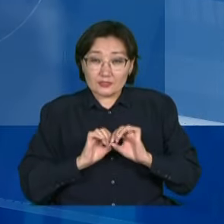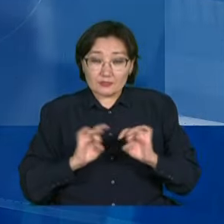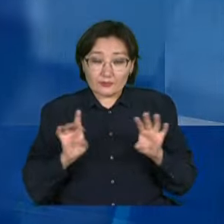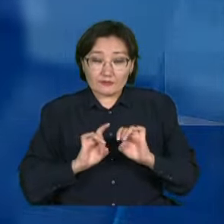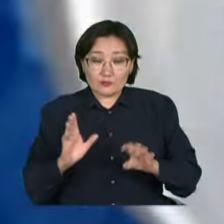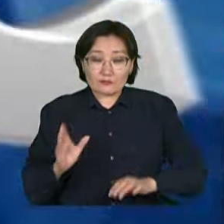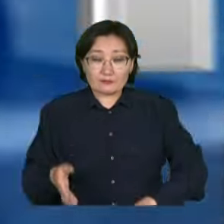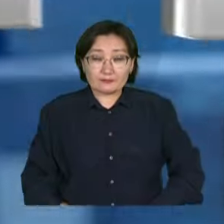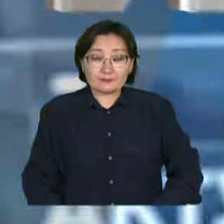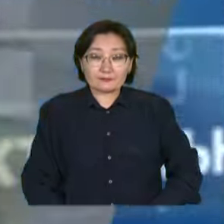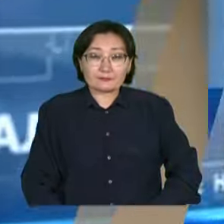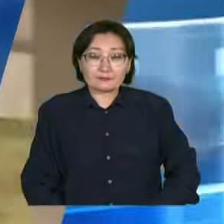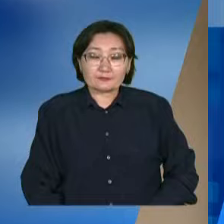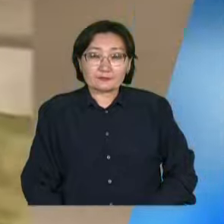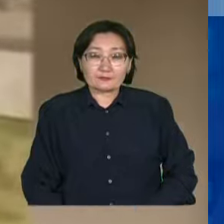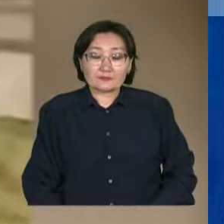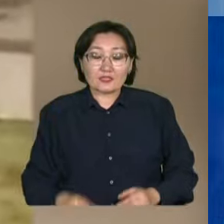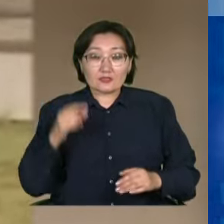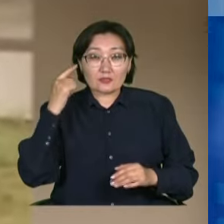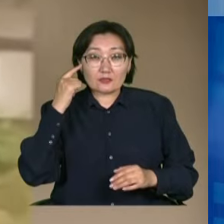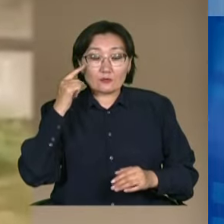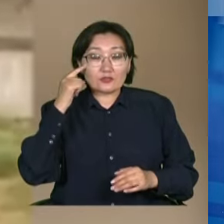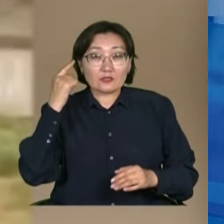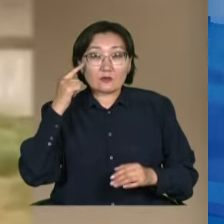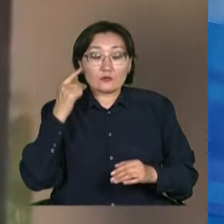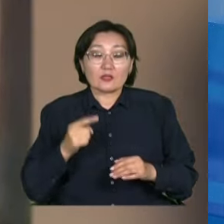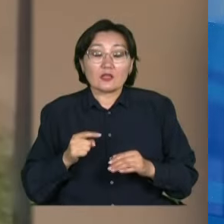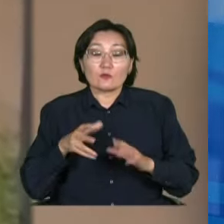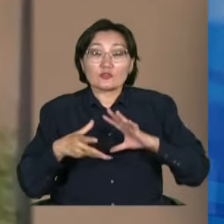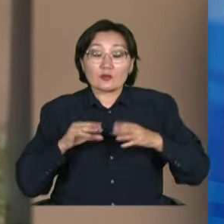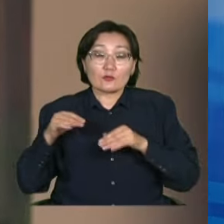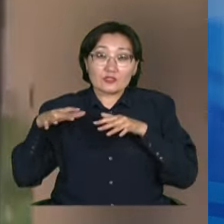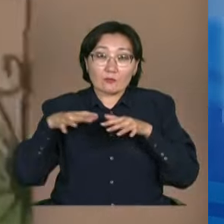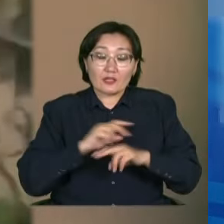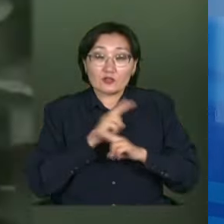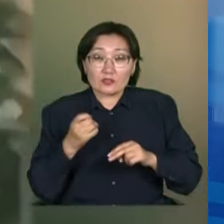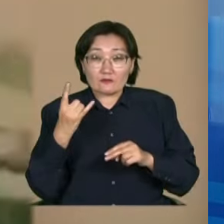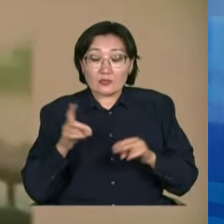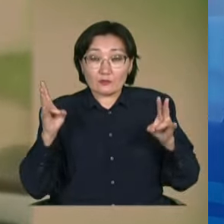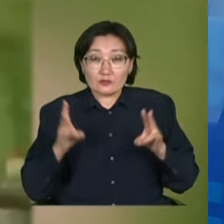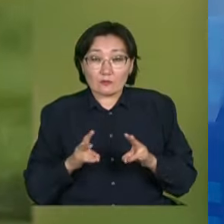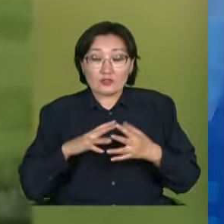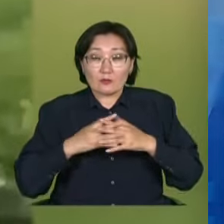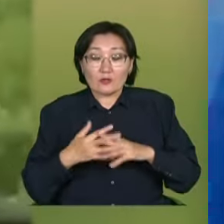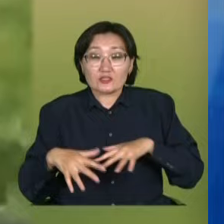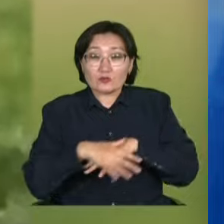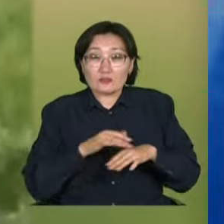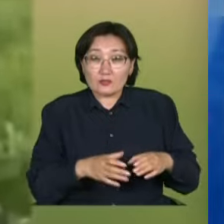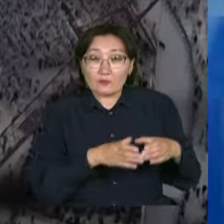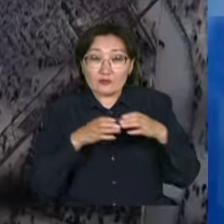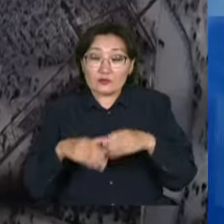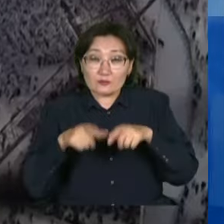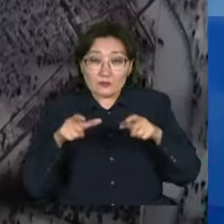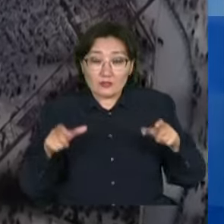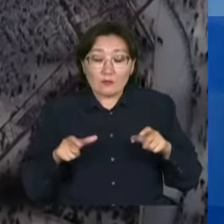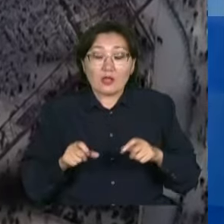выпуске. В Кыргызстане в результате сошедшего селя погиб ребенок. Из пострадавших сел массово эвакуируют людей.